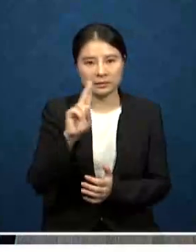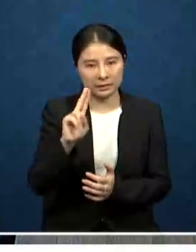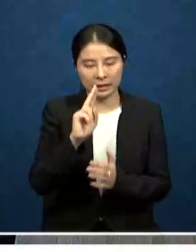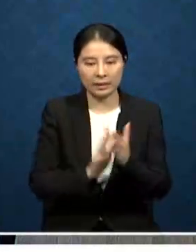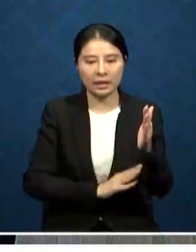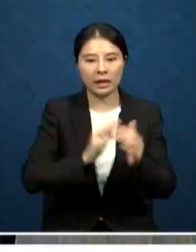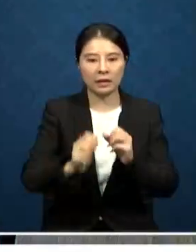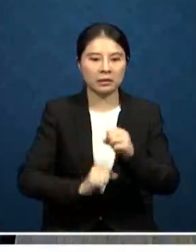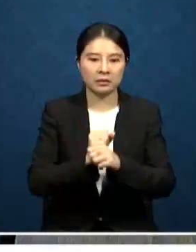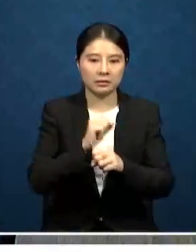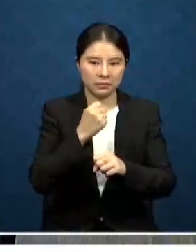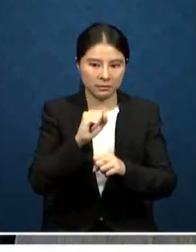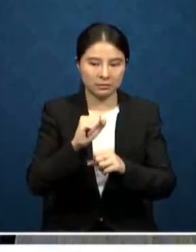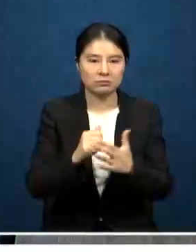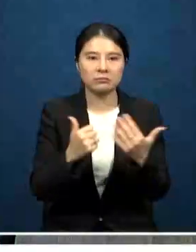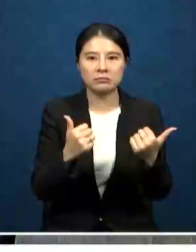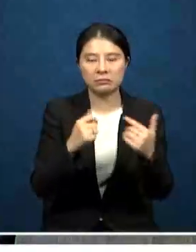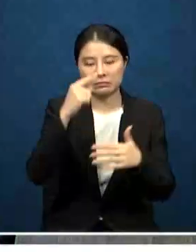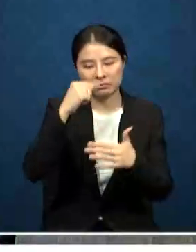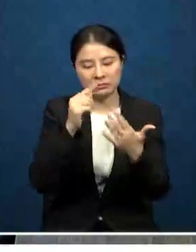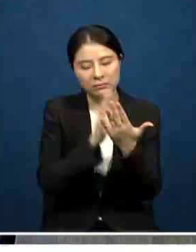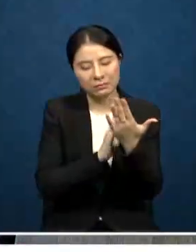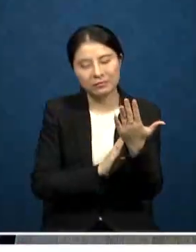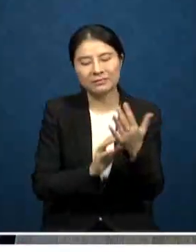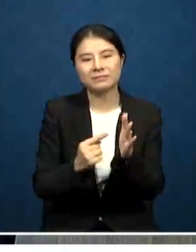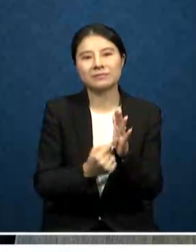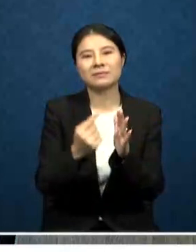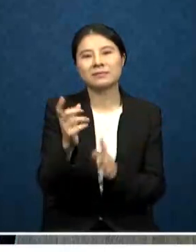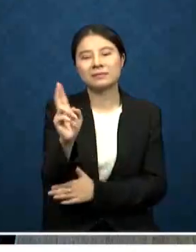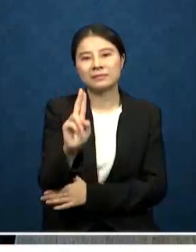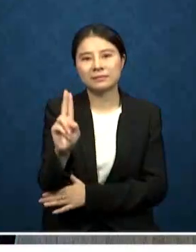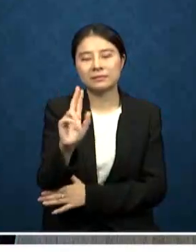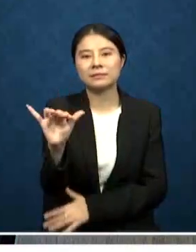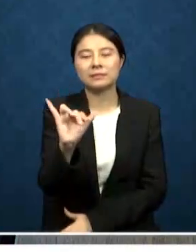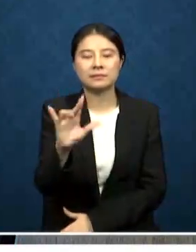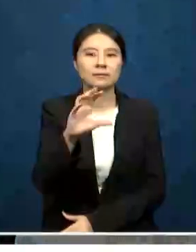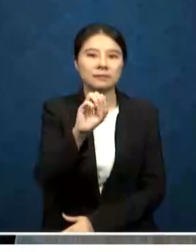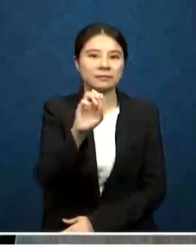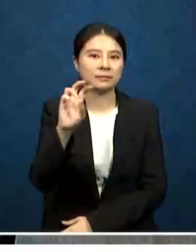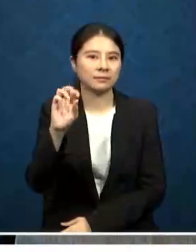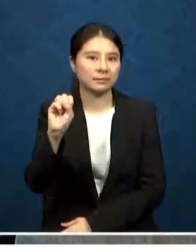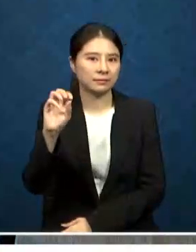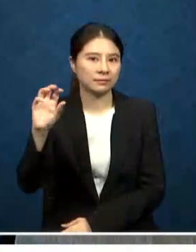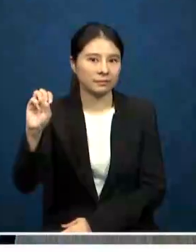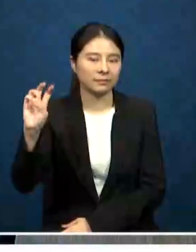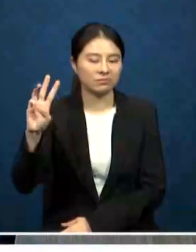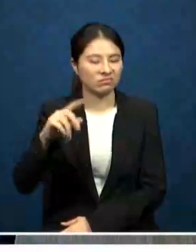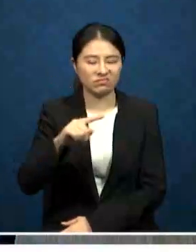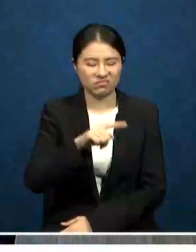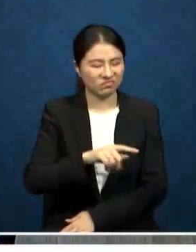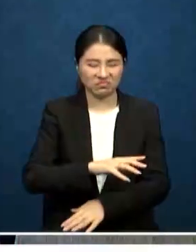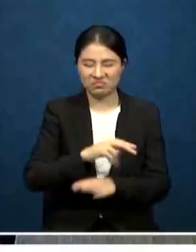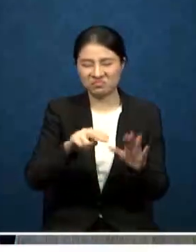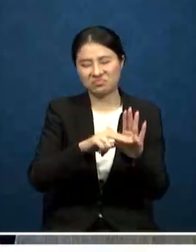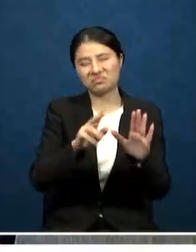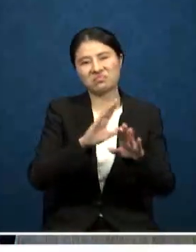10ปีแล้วของเรายังไม่เกิดเพราะว่าทางไม่ว่าจะเป็นสสหรือสวอะไรท่านก็มีความคิดต่อต้านแต่